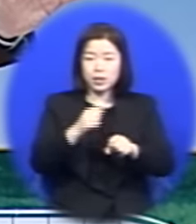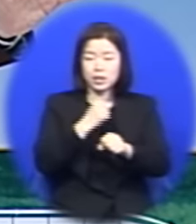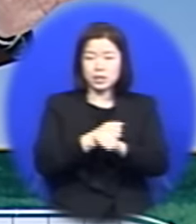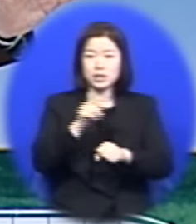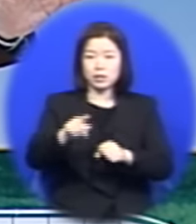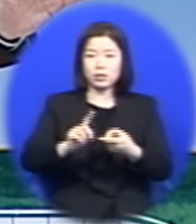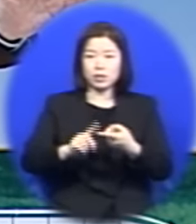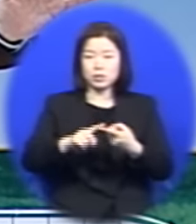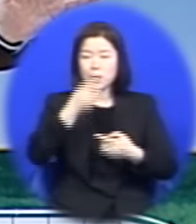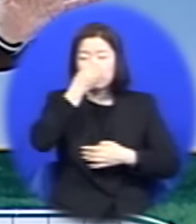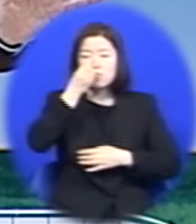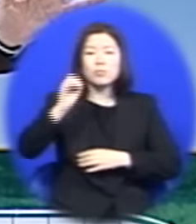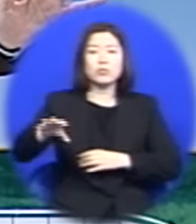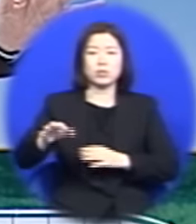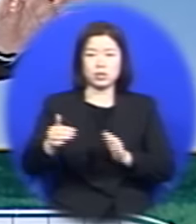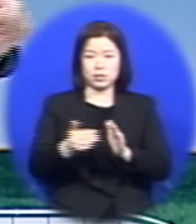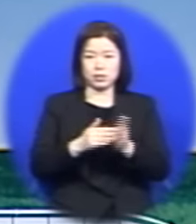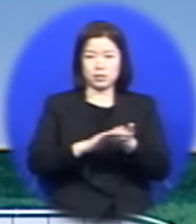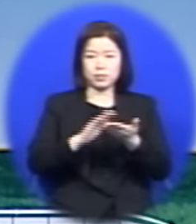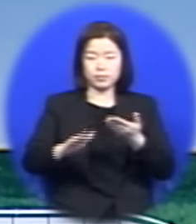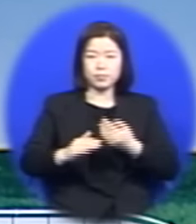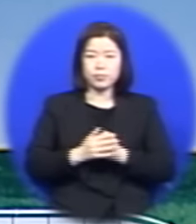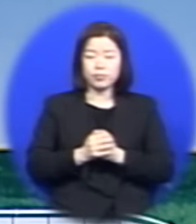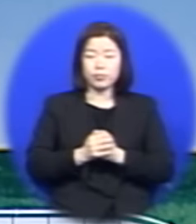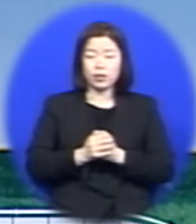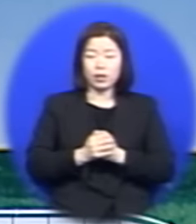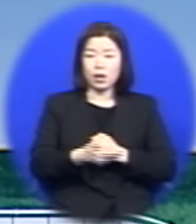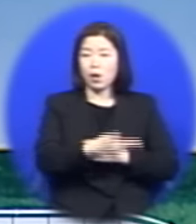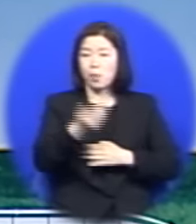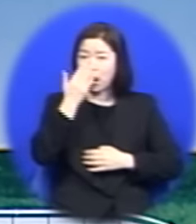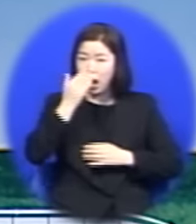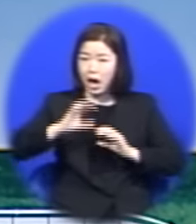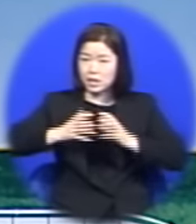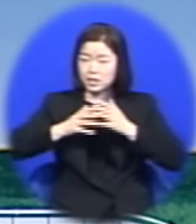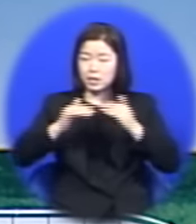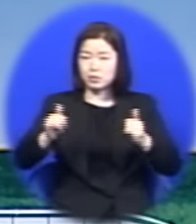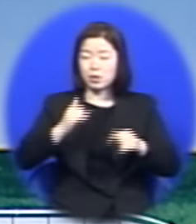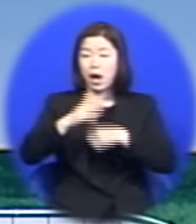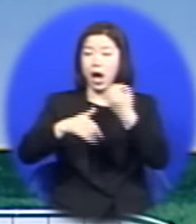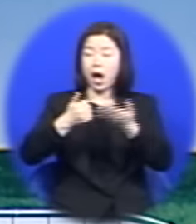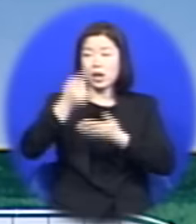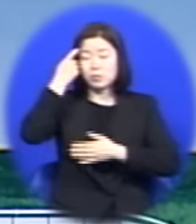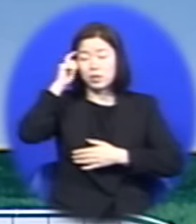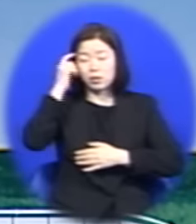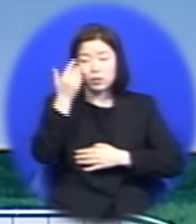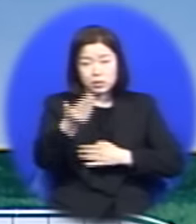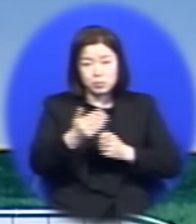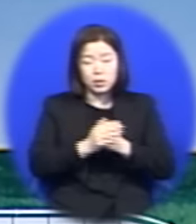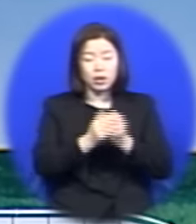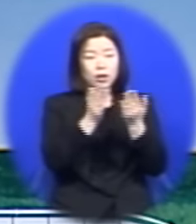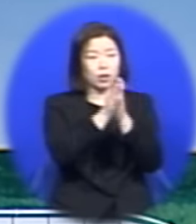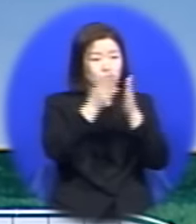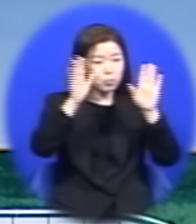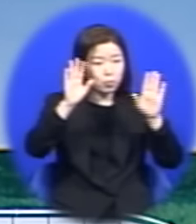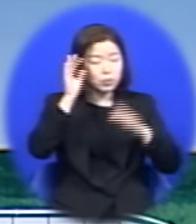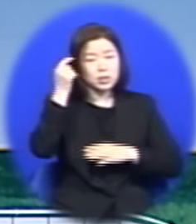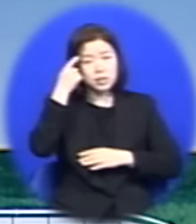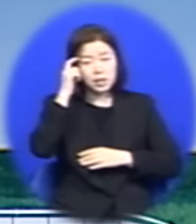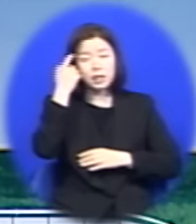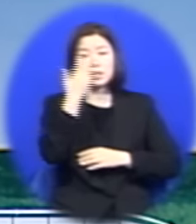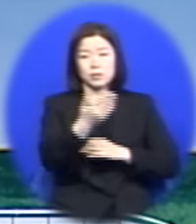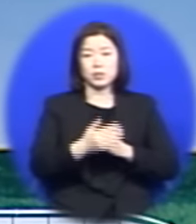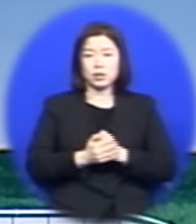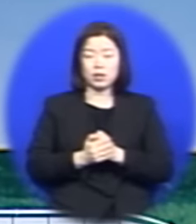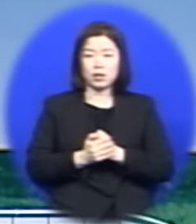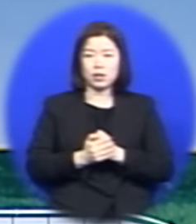무시했다는 거예요. 여러분, 이스라엘 백성들이 하나님을 생각했겠어요? 모세를 생각했겠어요?